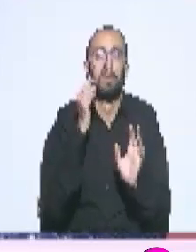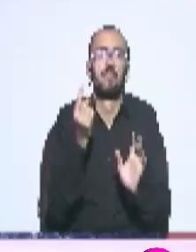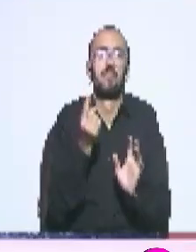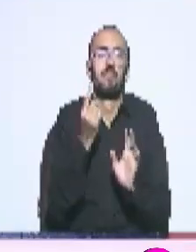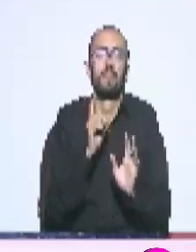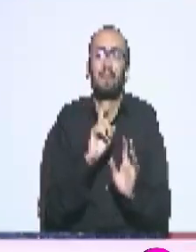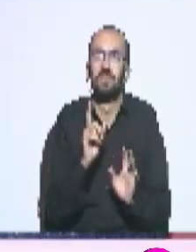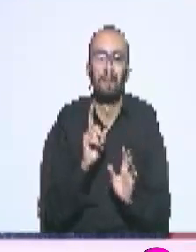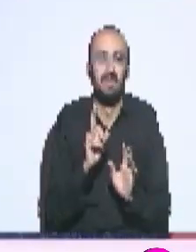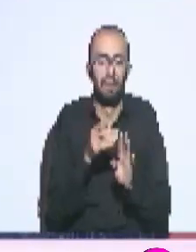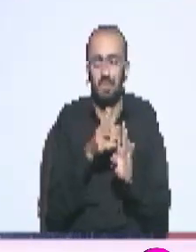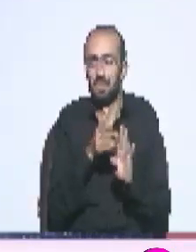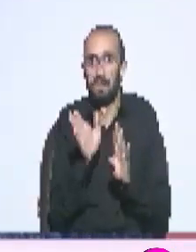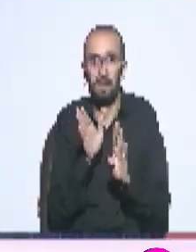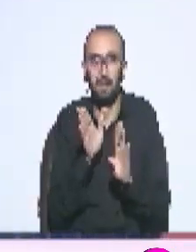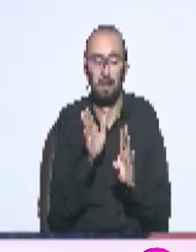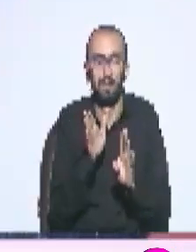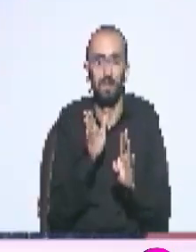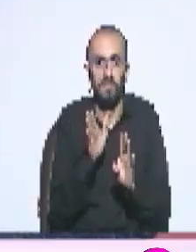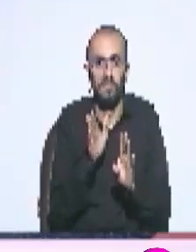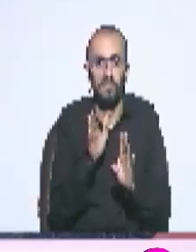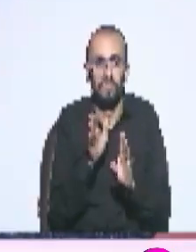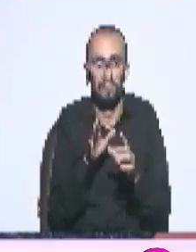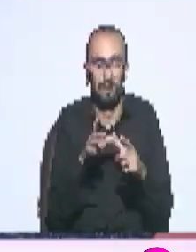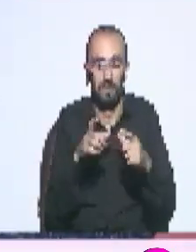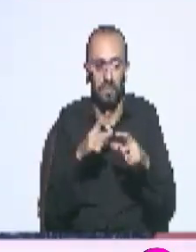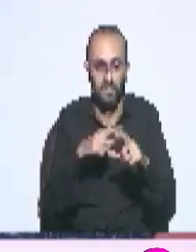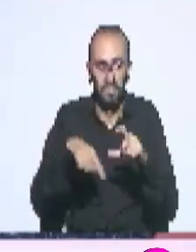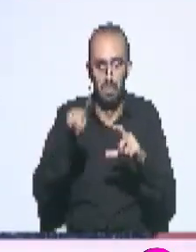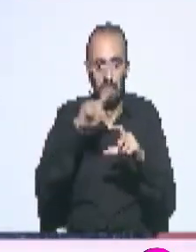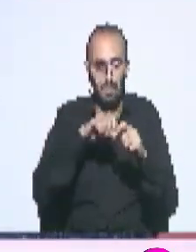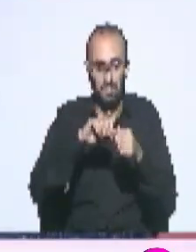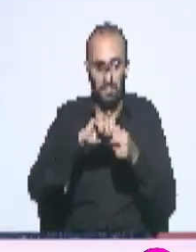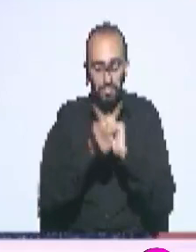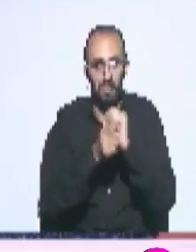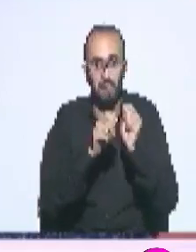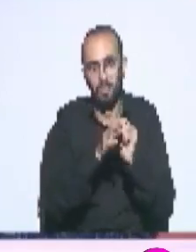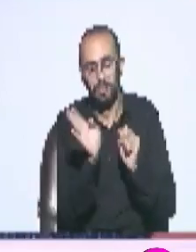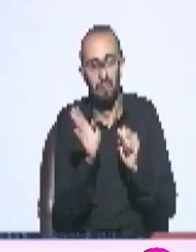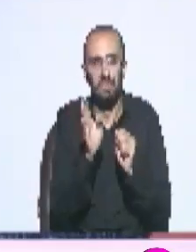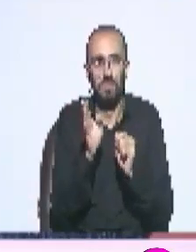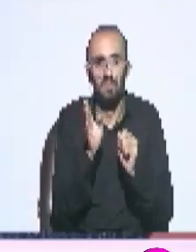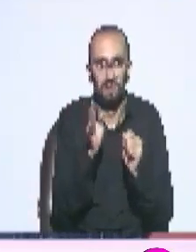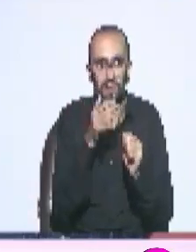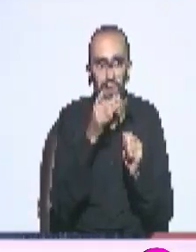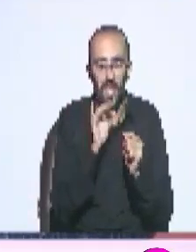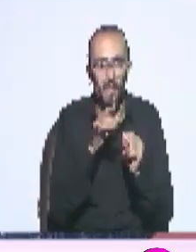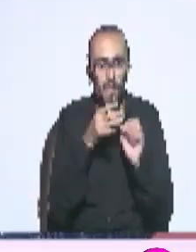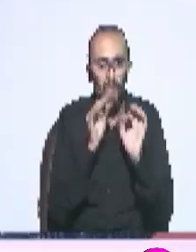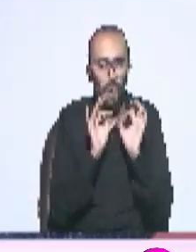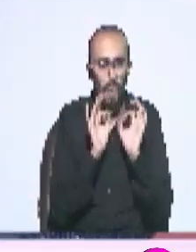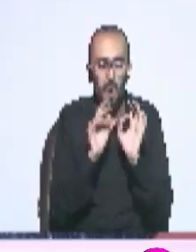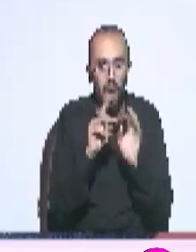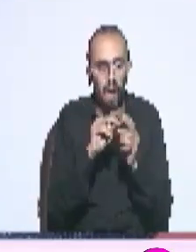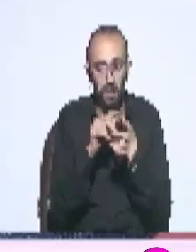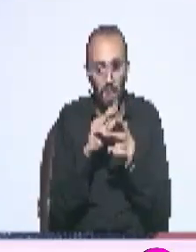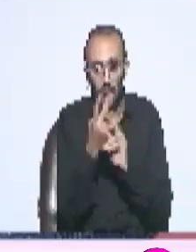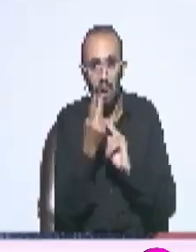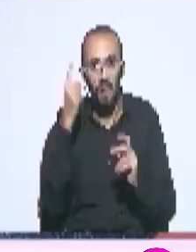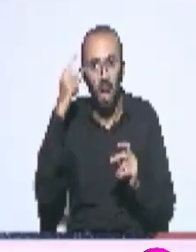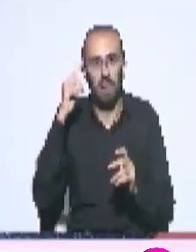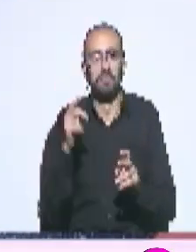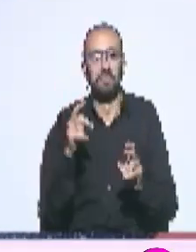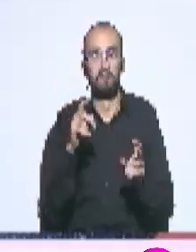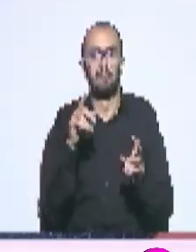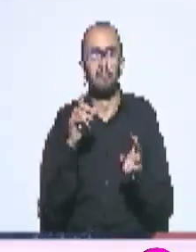كبير اللي بيعمل تغيير هو كسر الدايره ديوا ان انا ابتدي ابعد عن منطقه الراحه بتاعه ان